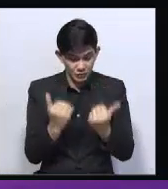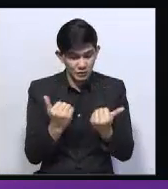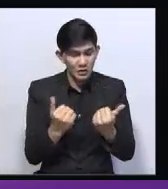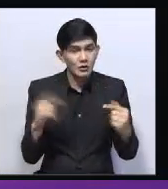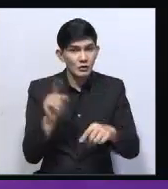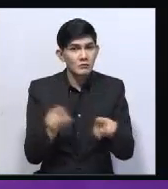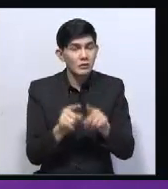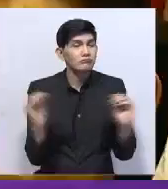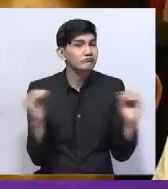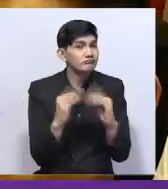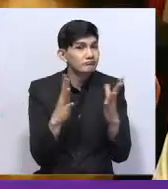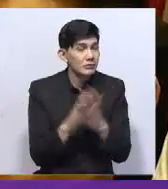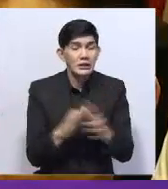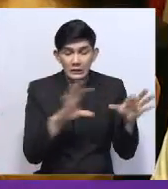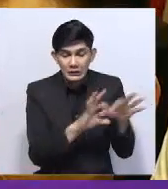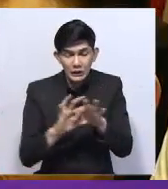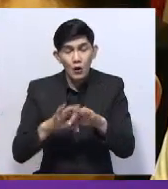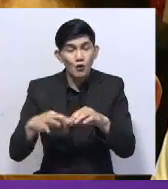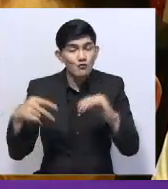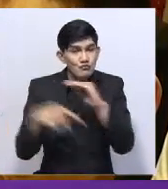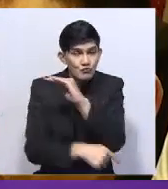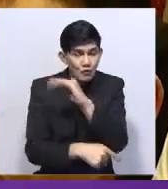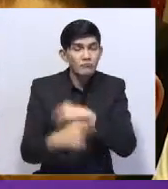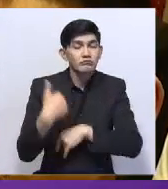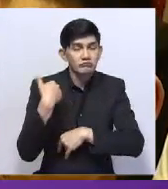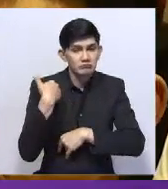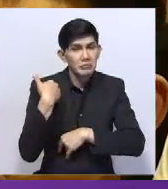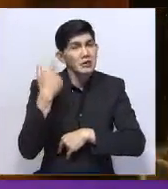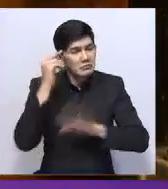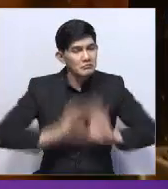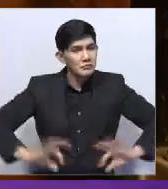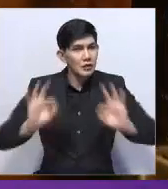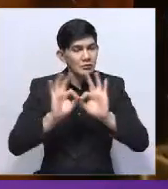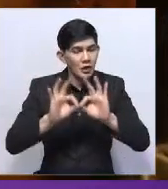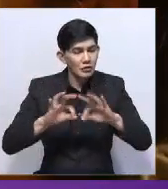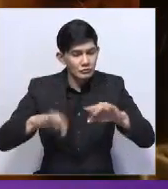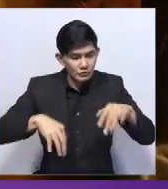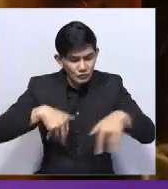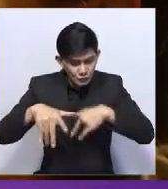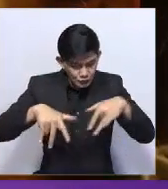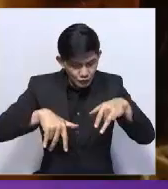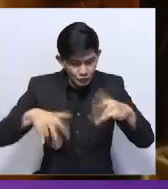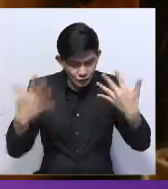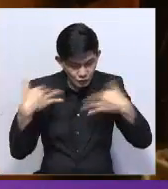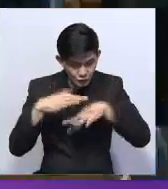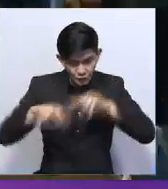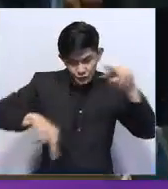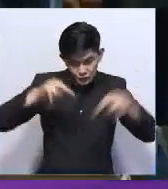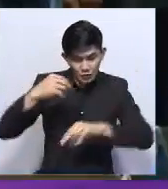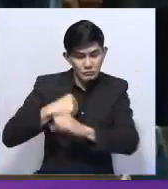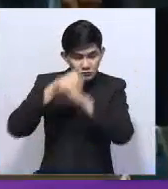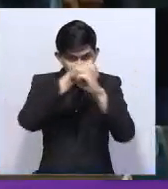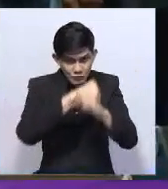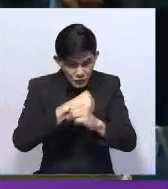ความไม่เป็นธรรมเชื่อมโยงไปสู่การทุจริตคอร์รัปชันจึงต้องเน้นการมีส่วนร่วมตรวจสอบของประชาชนในการป้อง